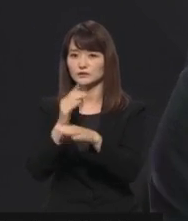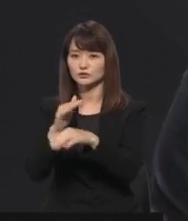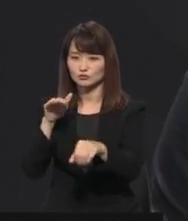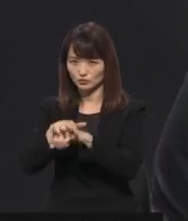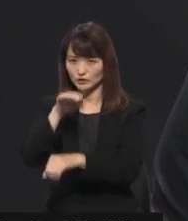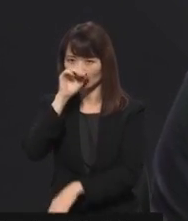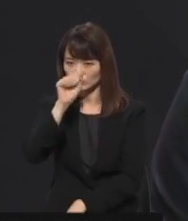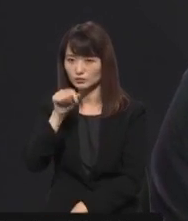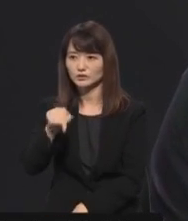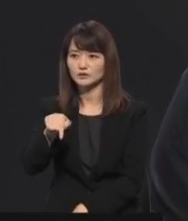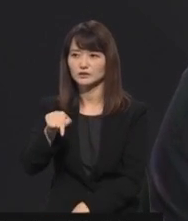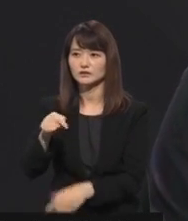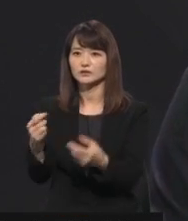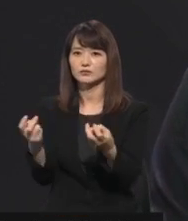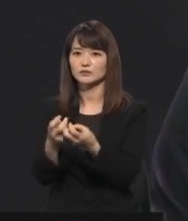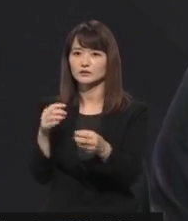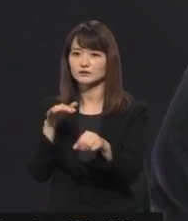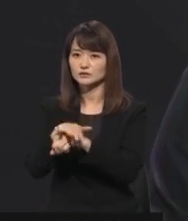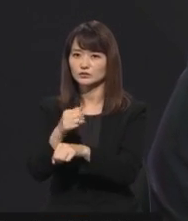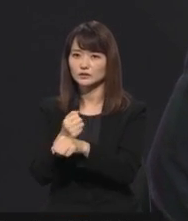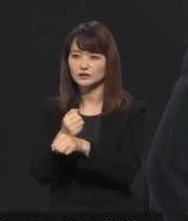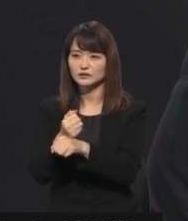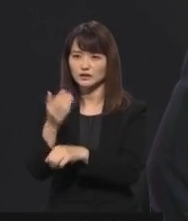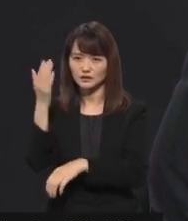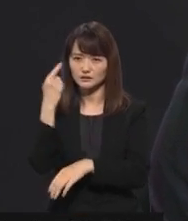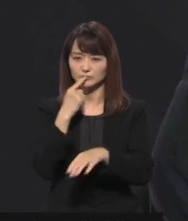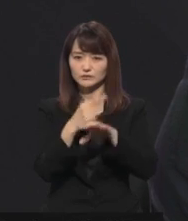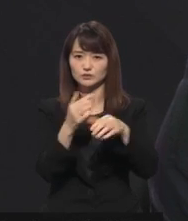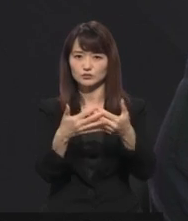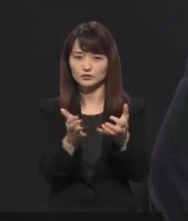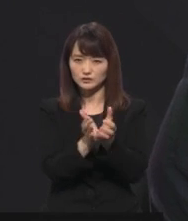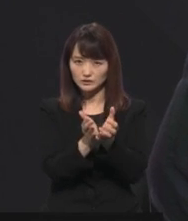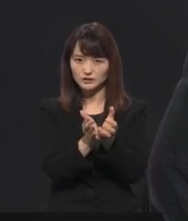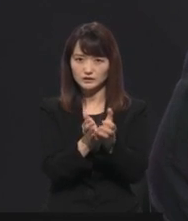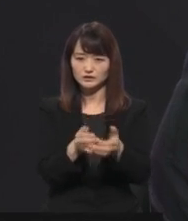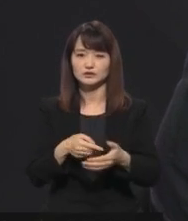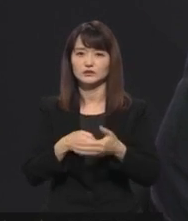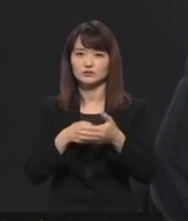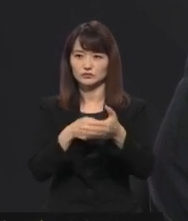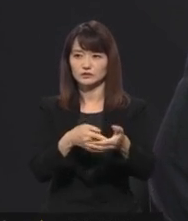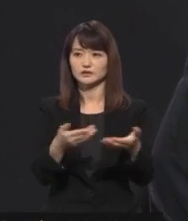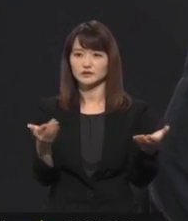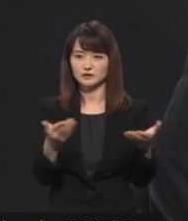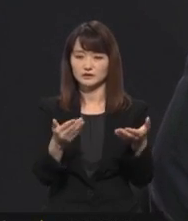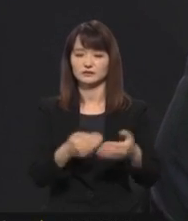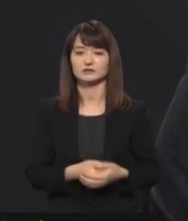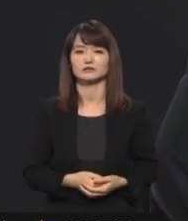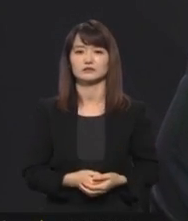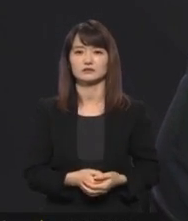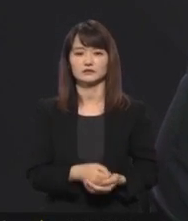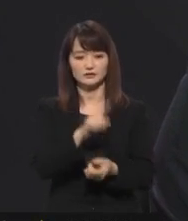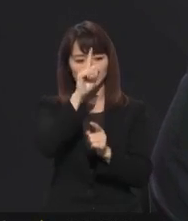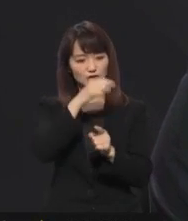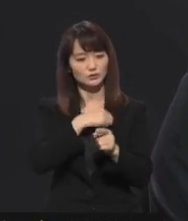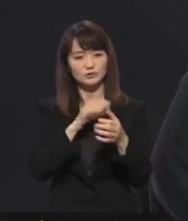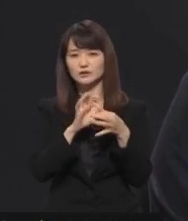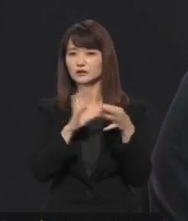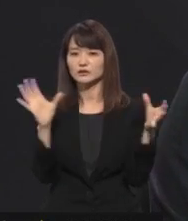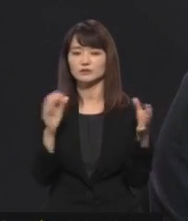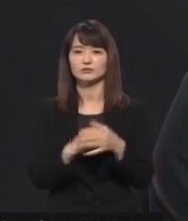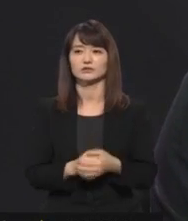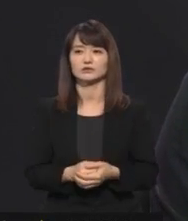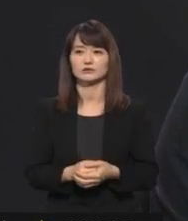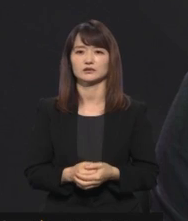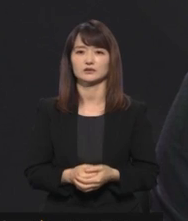이런 방식으로 가는 일들이 민주당이 그동안 걸어왔던 길이 아닌가 이제 며 우리는 아이폰 지간에 그런 생각을 갖고 있는데 그때